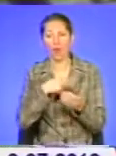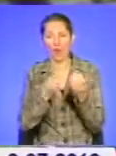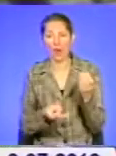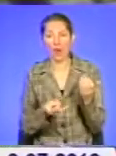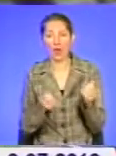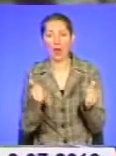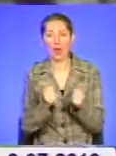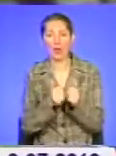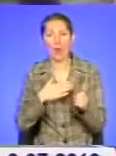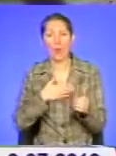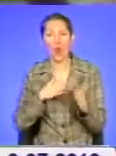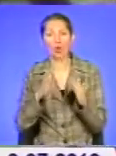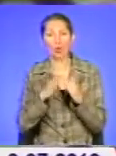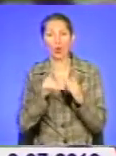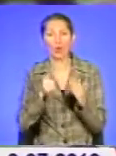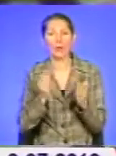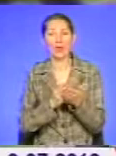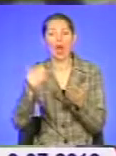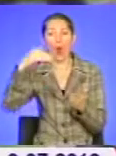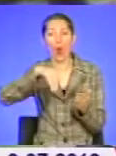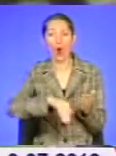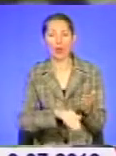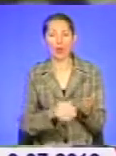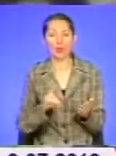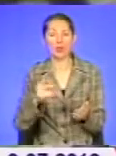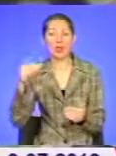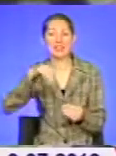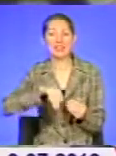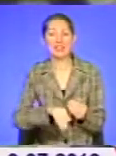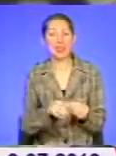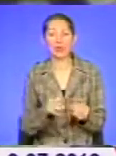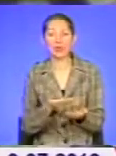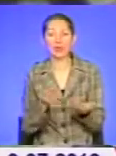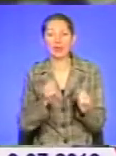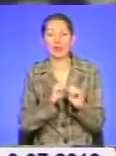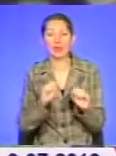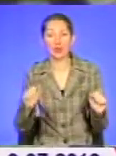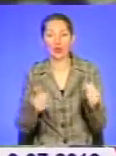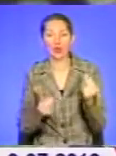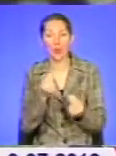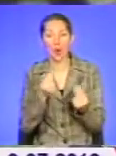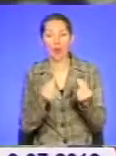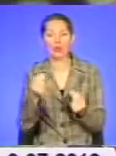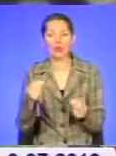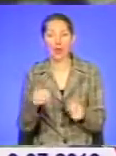мого дому, там є горка. Я як з'їжджаю, то ніде не можна покататись.